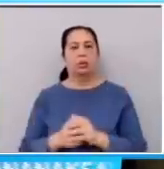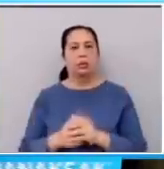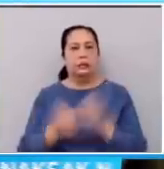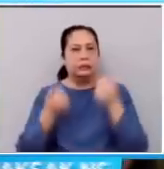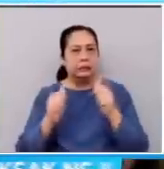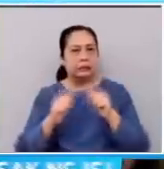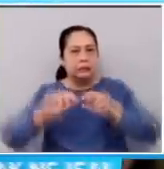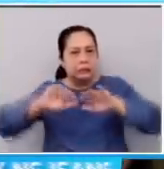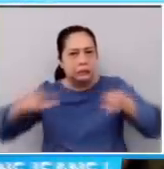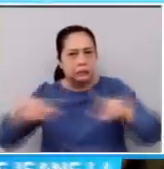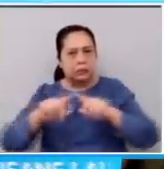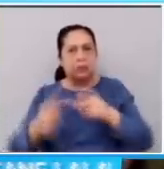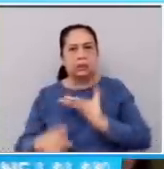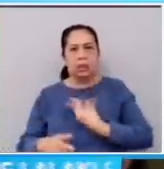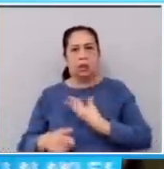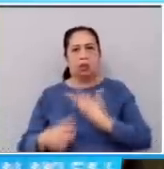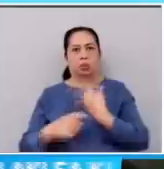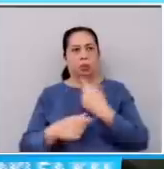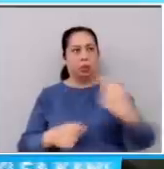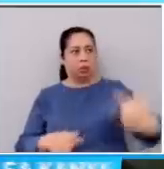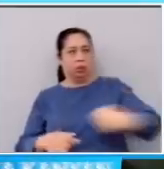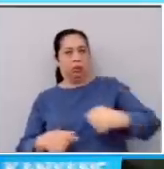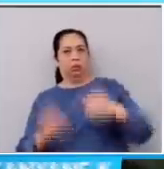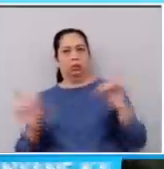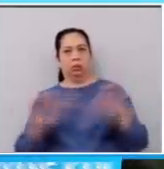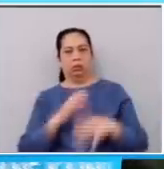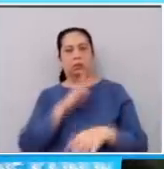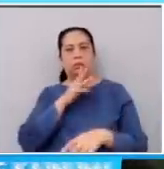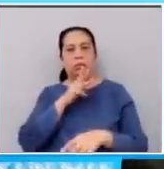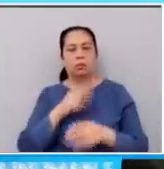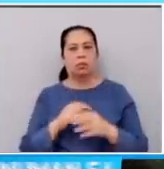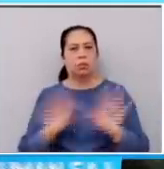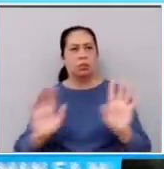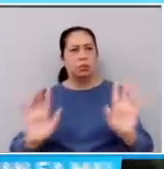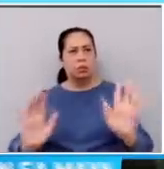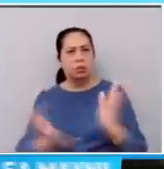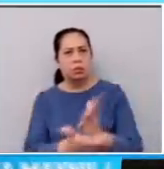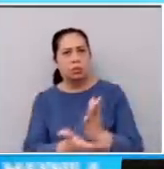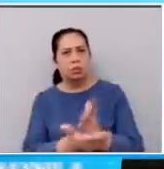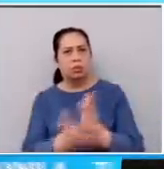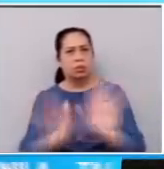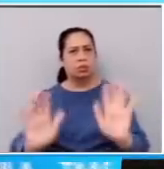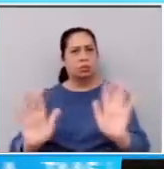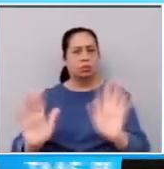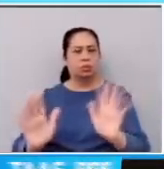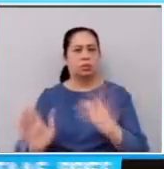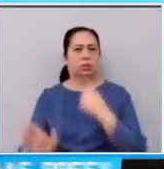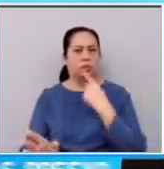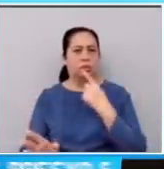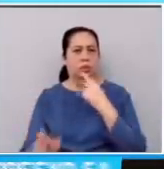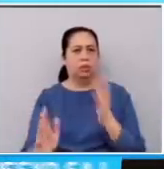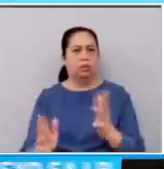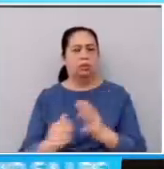pero natakot siyang baka siya naman ang pagbalingan. Sabi ko pre, wag mo na nga yun pre. Sabi niya.